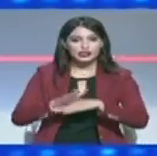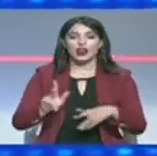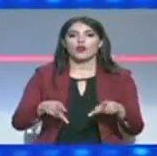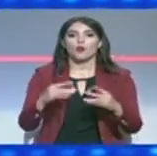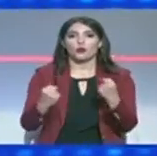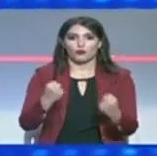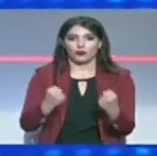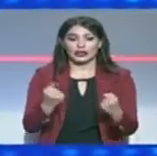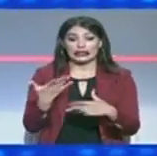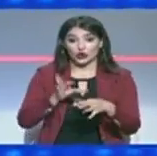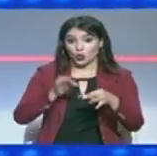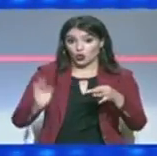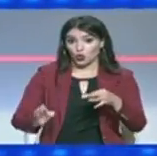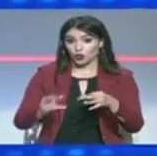الطرقات،